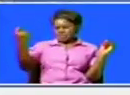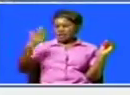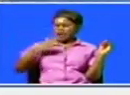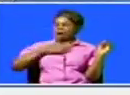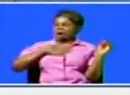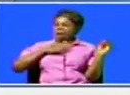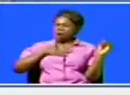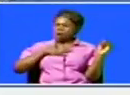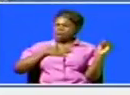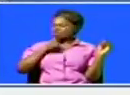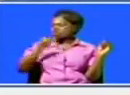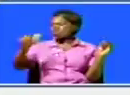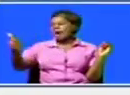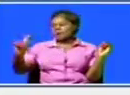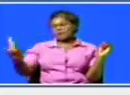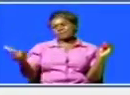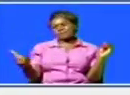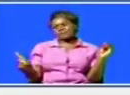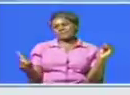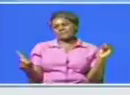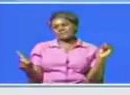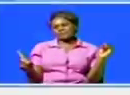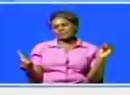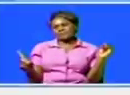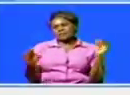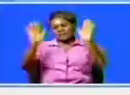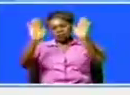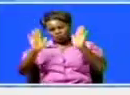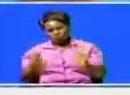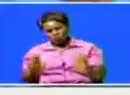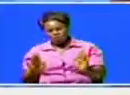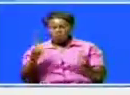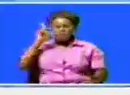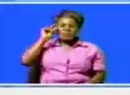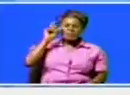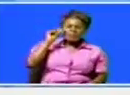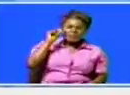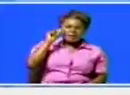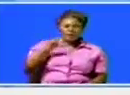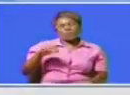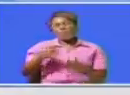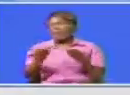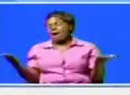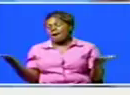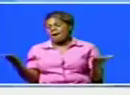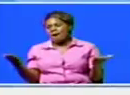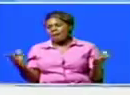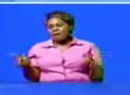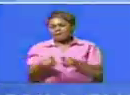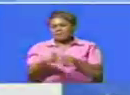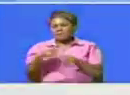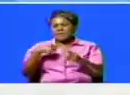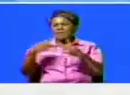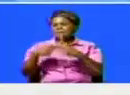yetu, sio ya wengine. Iwe ni Kisumu, iwe ni Mombasa, iwe ni wapi. Venye nilianzia